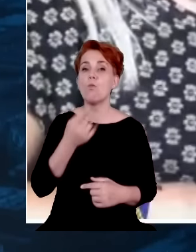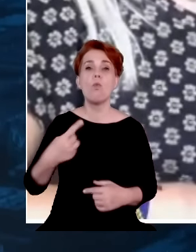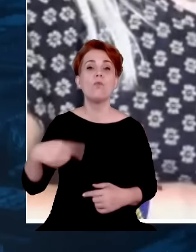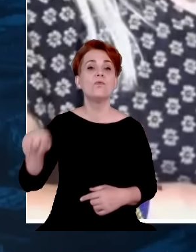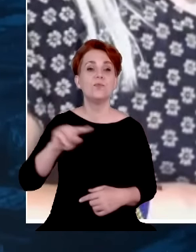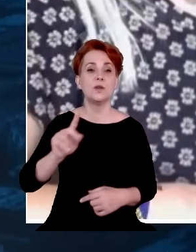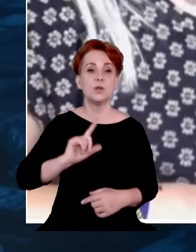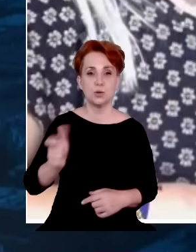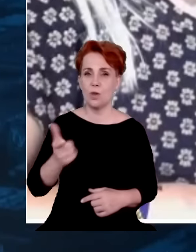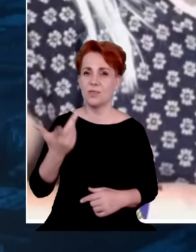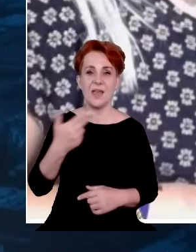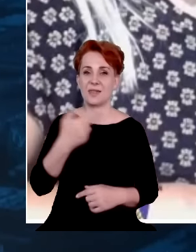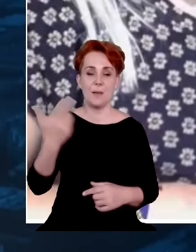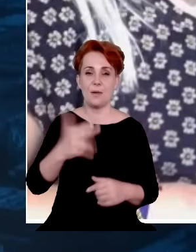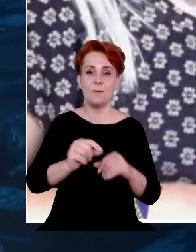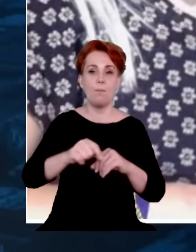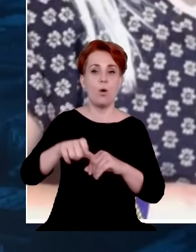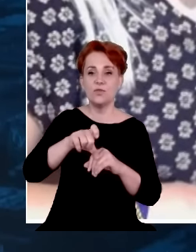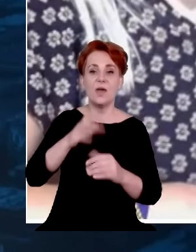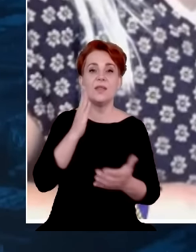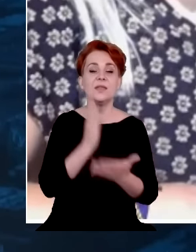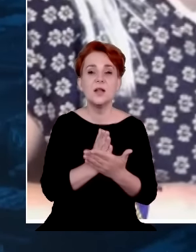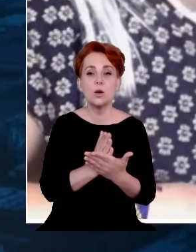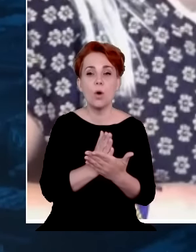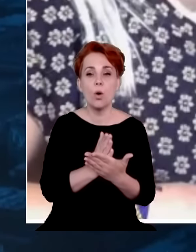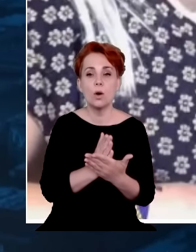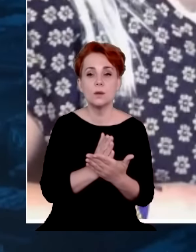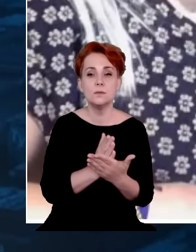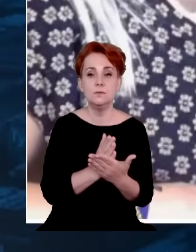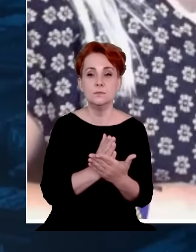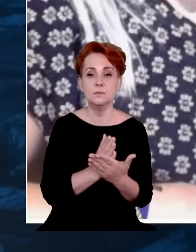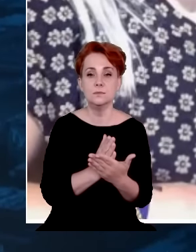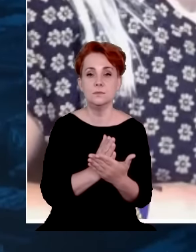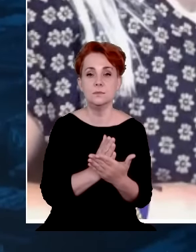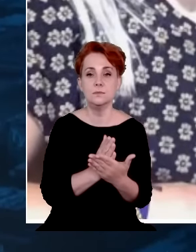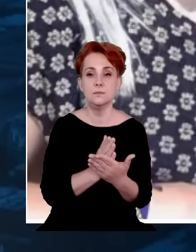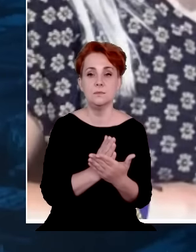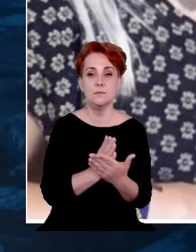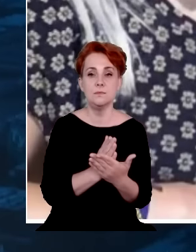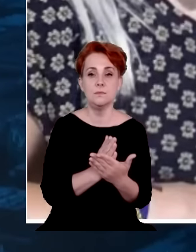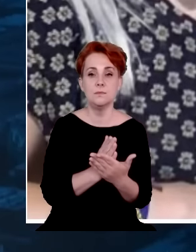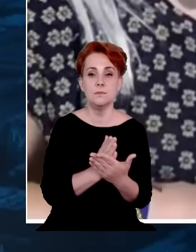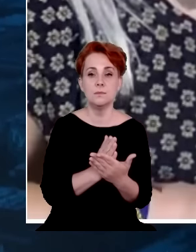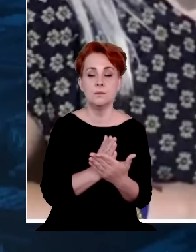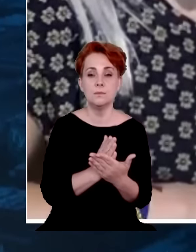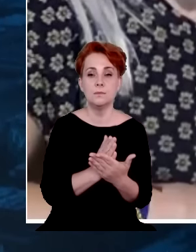o podwyżkach tylko uwaga słowo wytrych słowo klucz tej koalicji